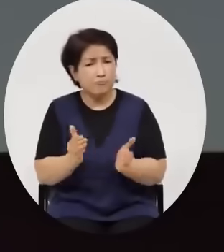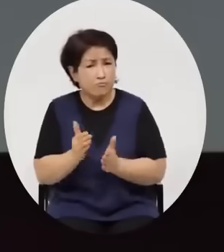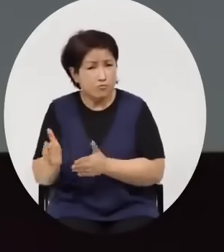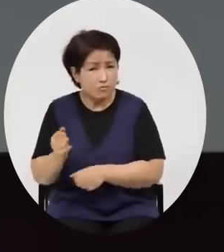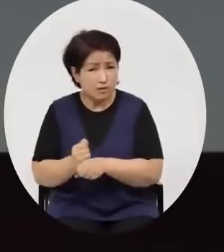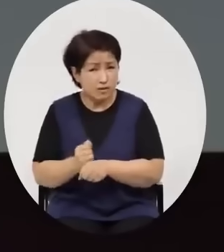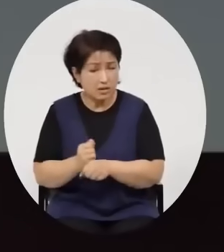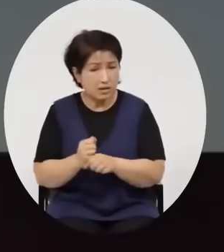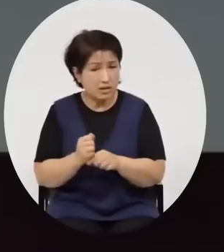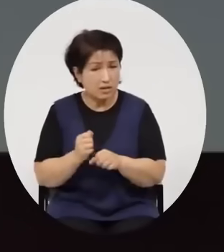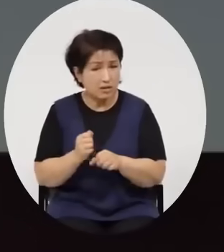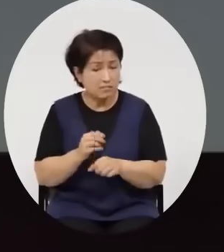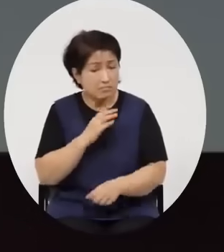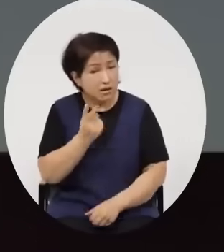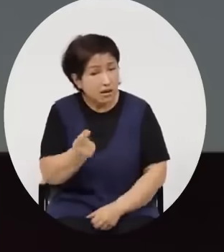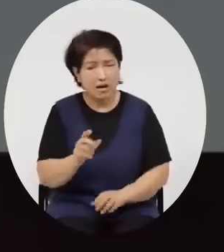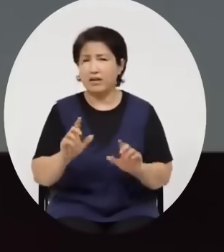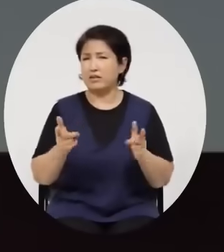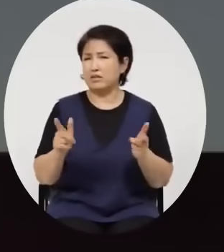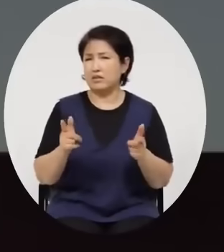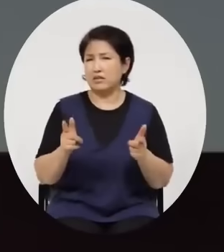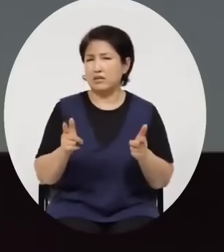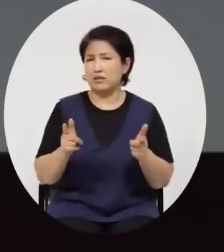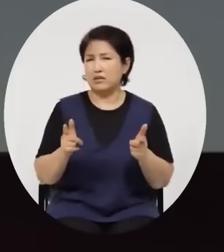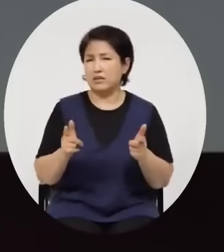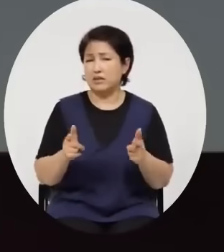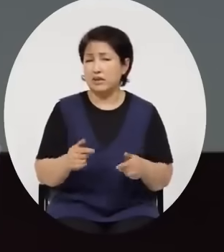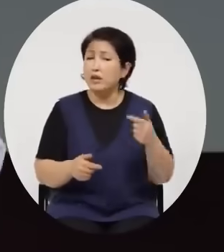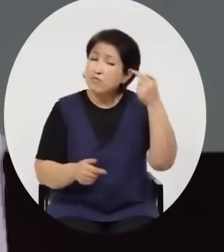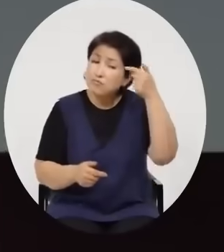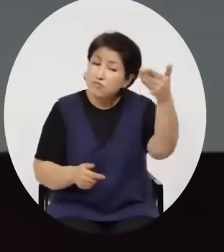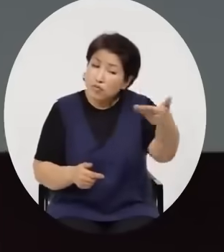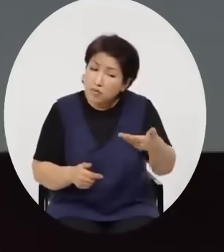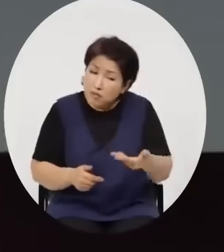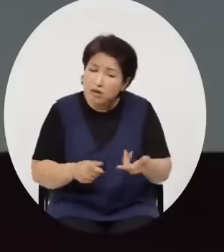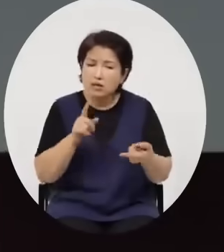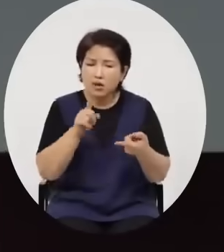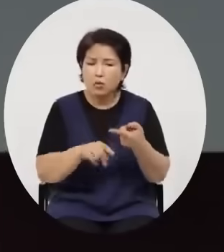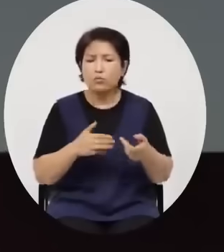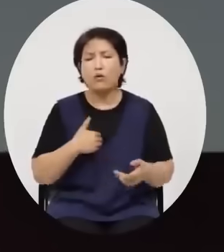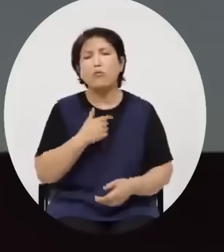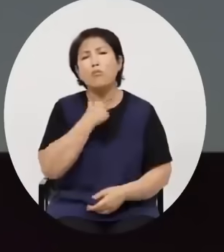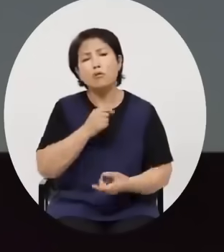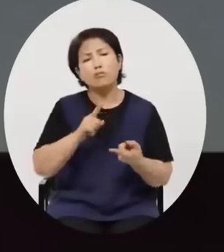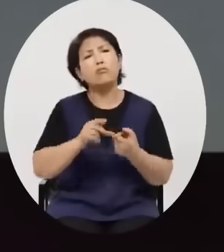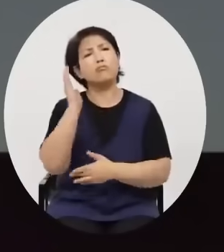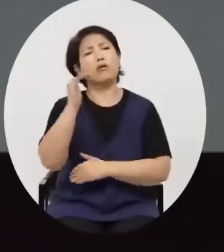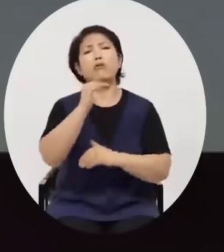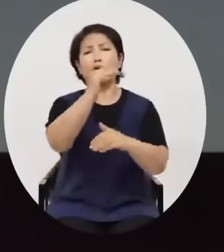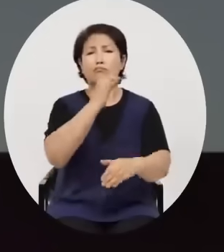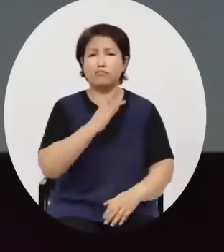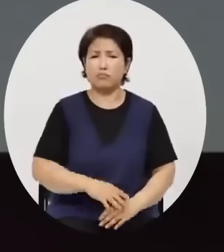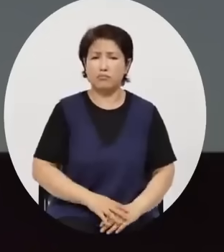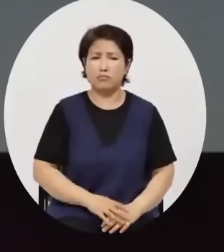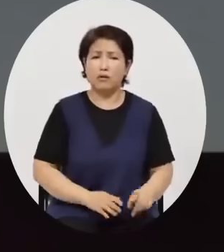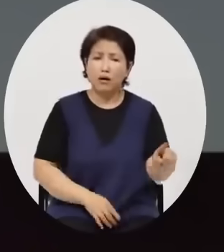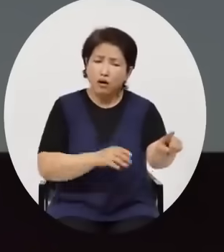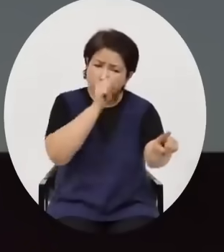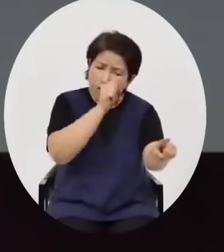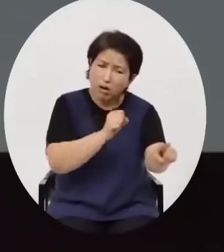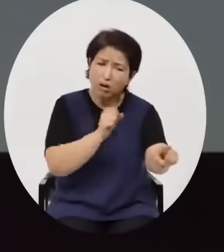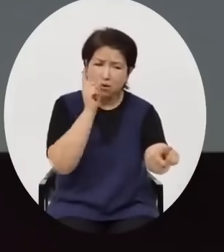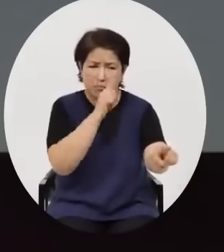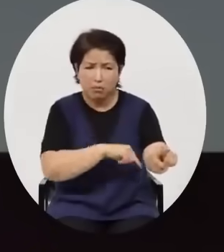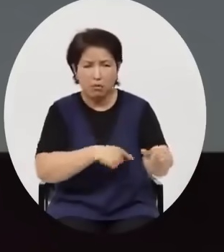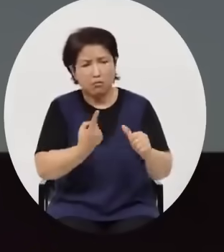같아요? 아니요. 묻는 말에 내 하고 싶은 대로 말하는 거예요. 지가 좋아하든지